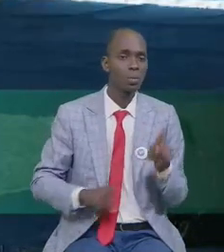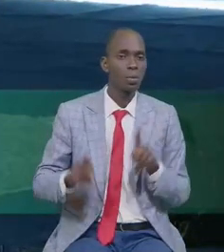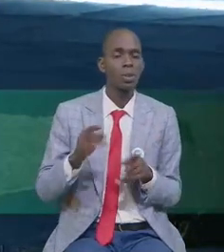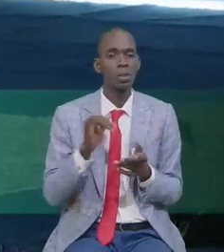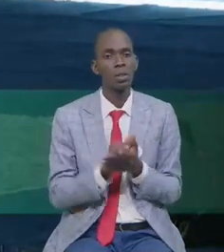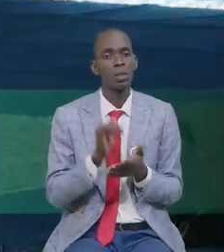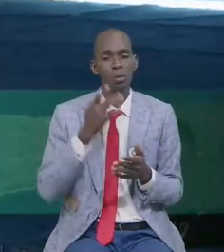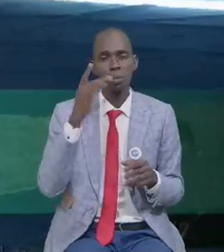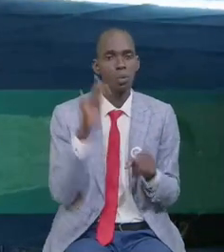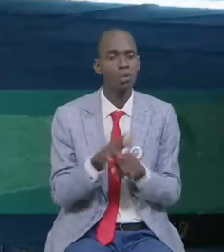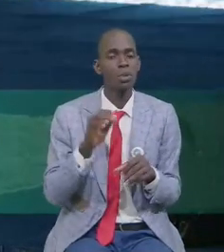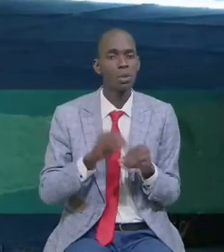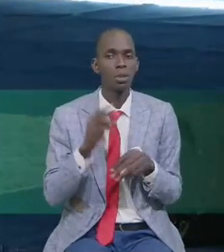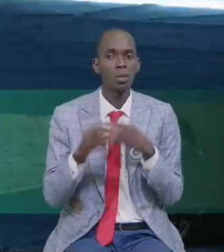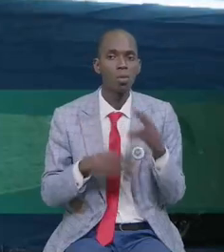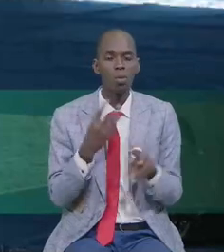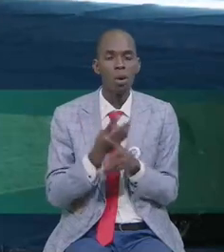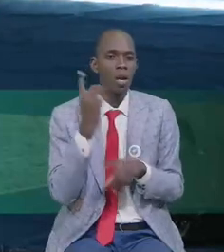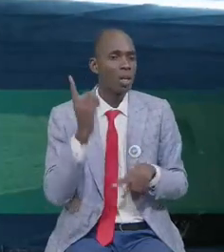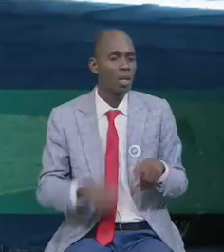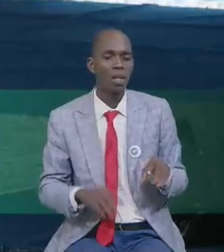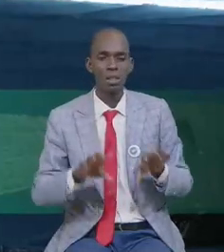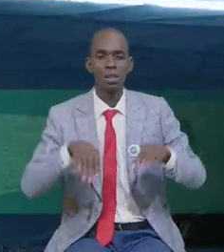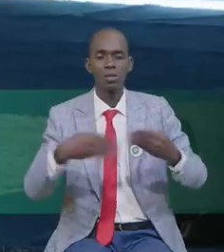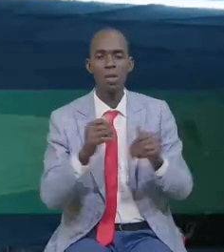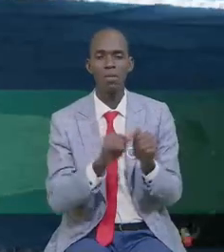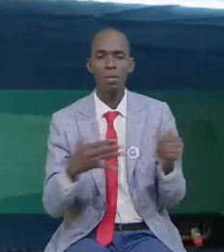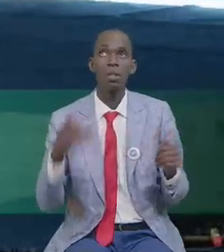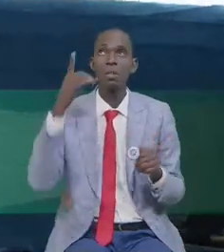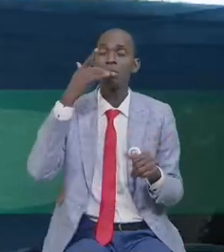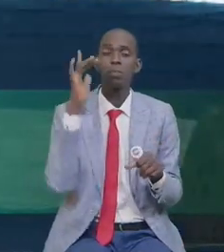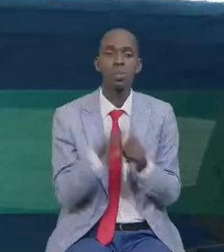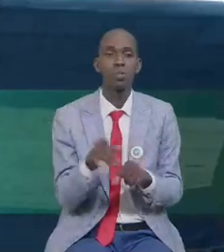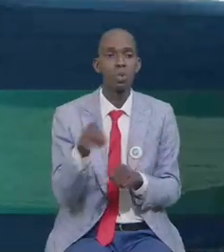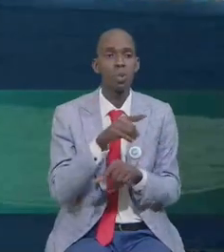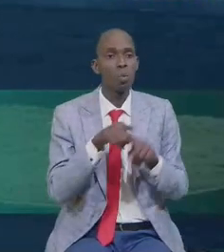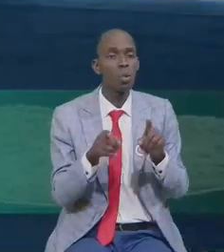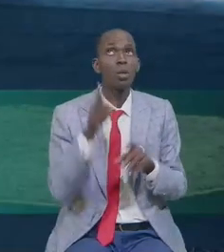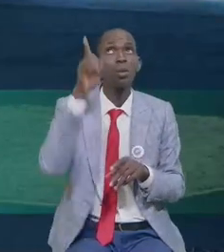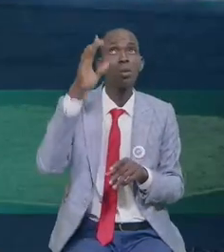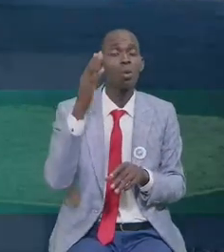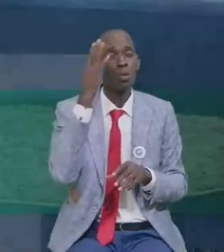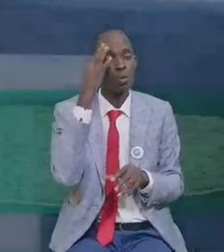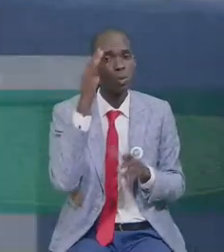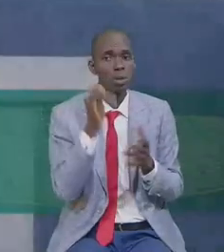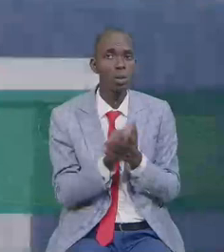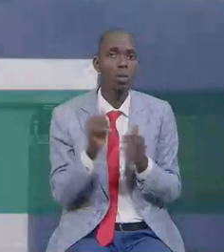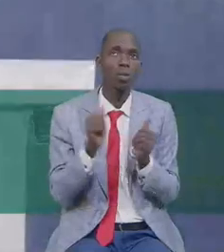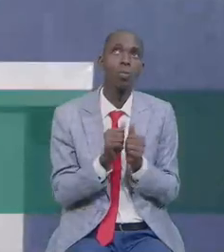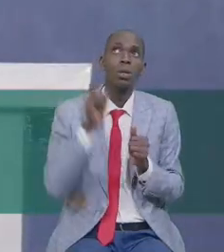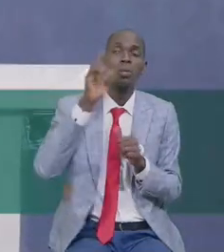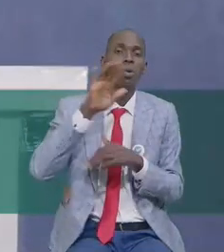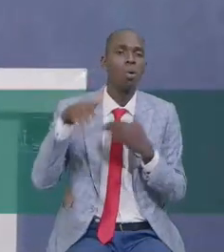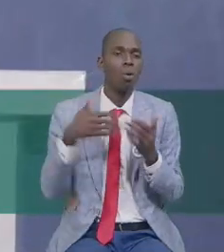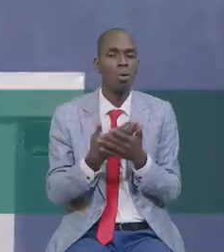promis dans le monde, ils ne peuvent pas accomplir tout ce qu'ils promettent. Mais Dieu sait que tout est possible